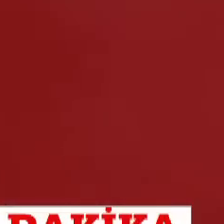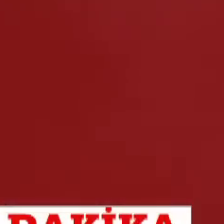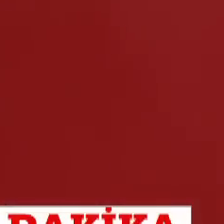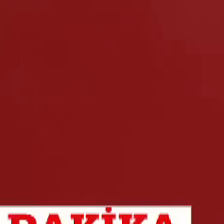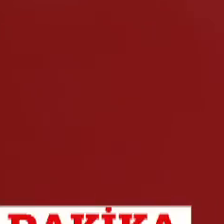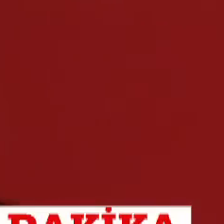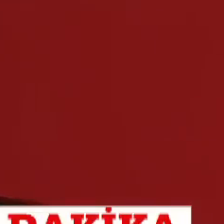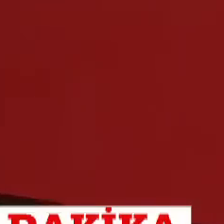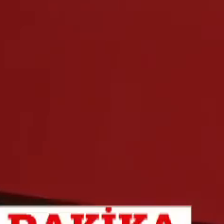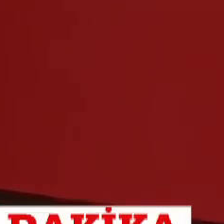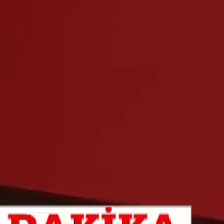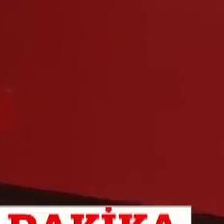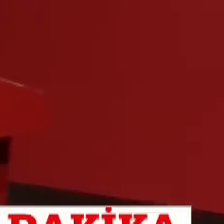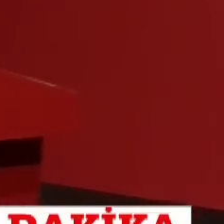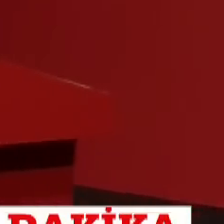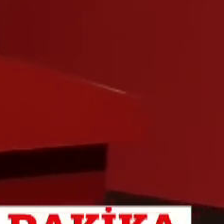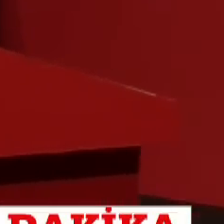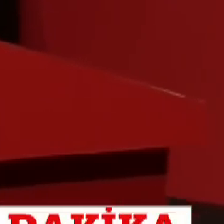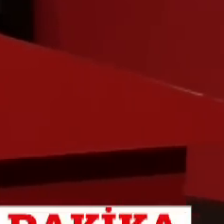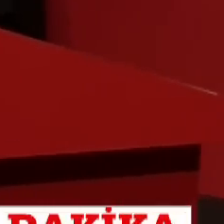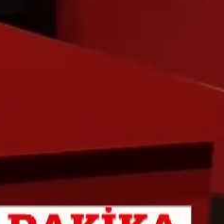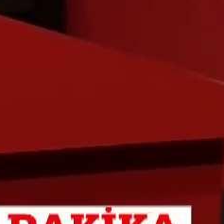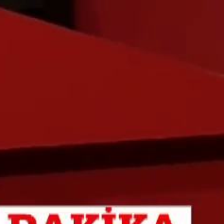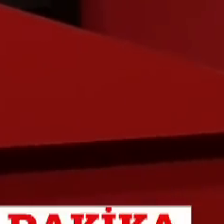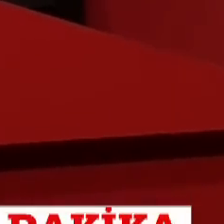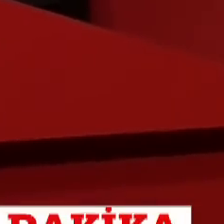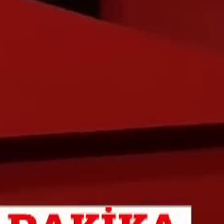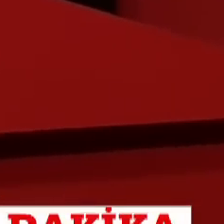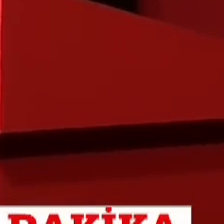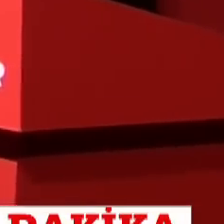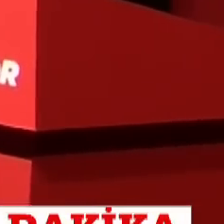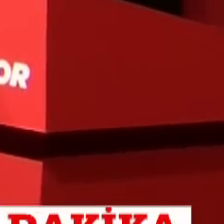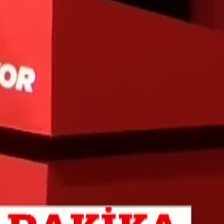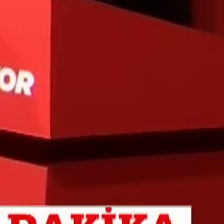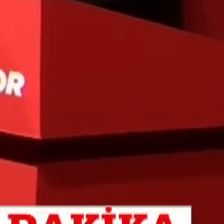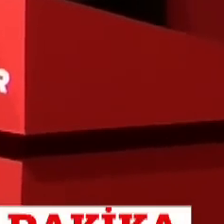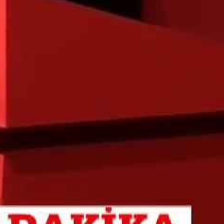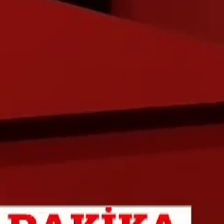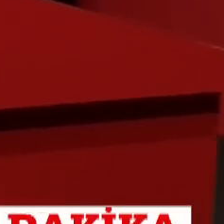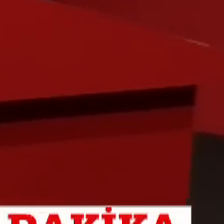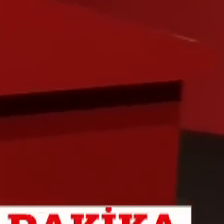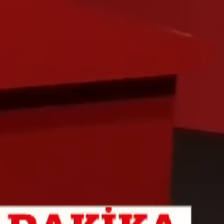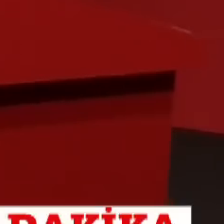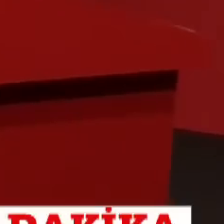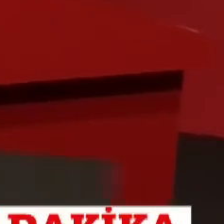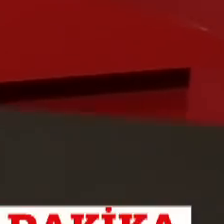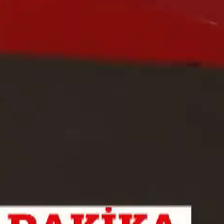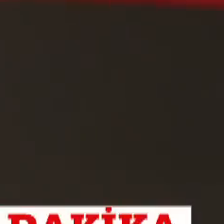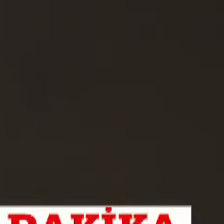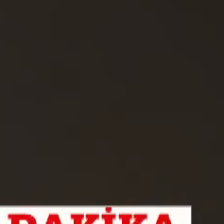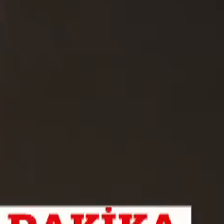kullanan, devlet gücüne sahip olan süreyle ve hukukla sınırlı